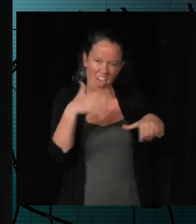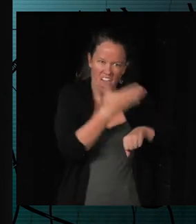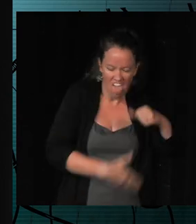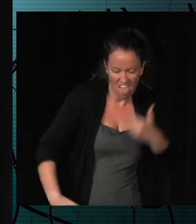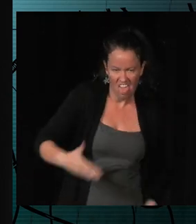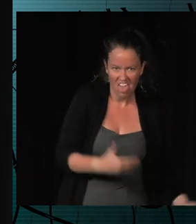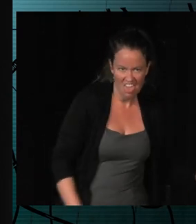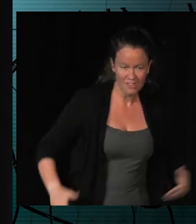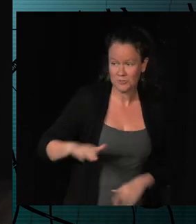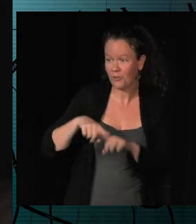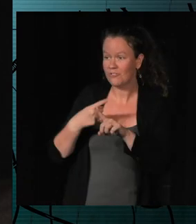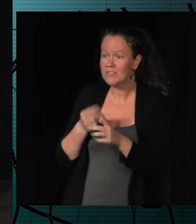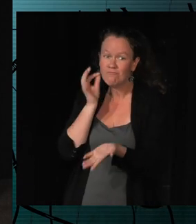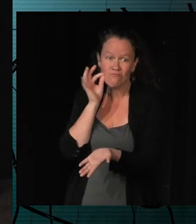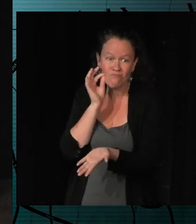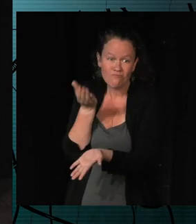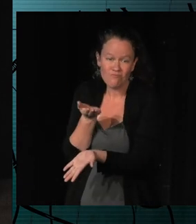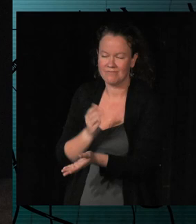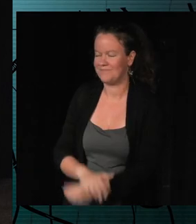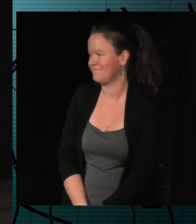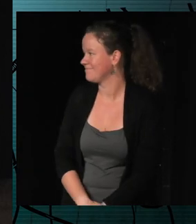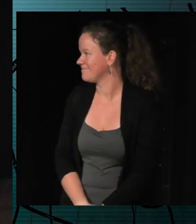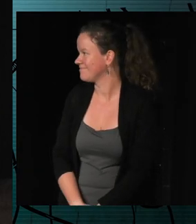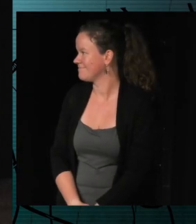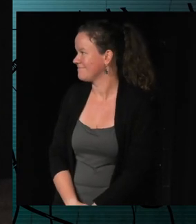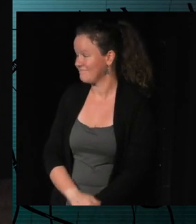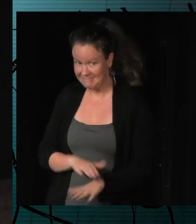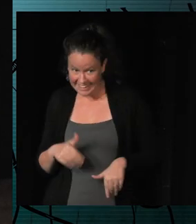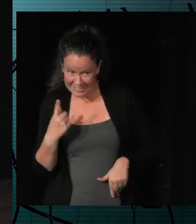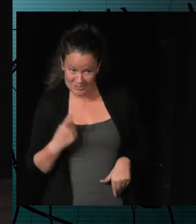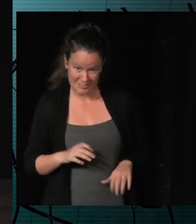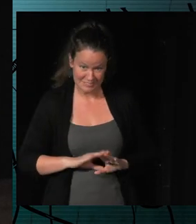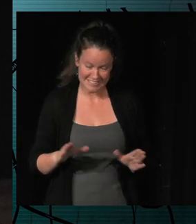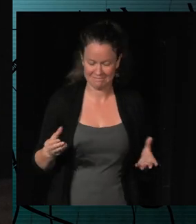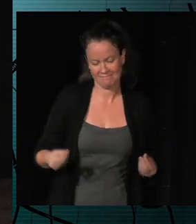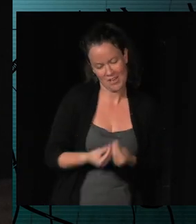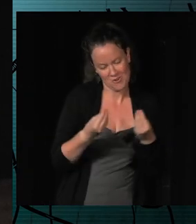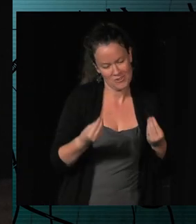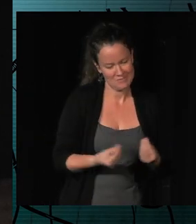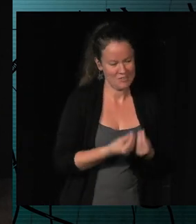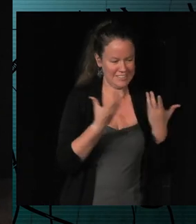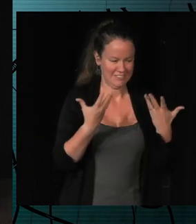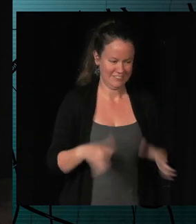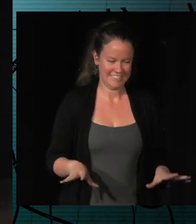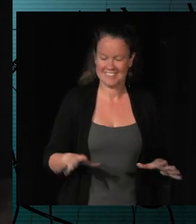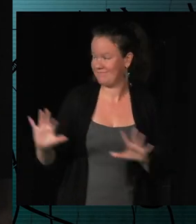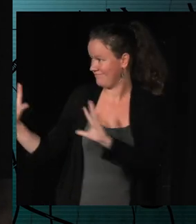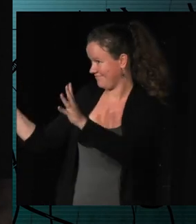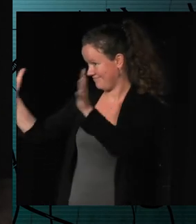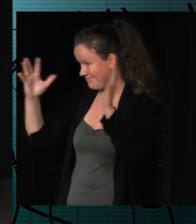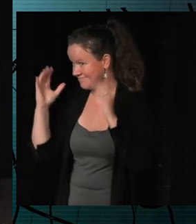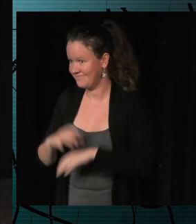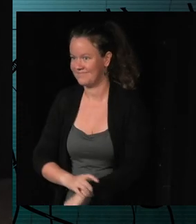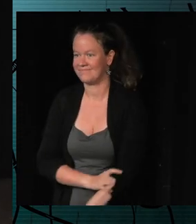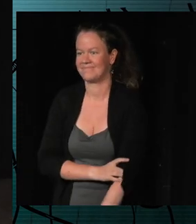c'est ça dernière question ou c'est fini on doit malheureusement mettre cette soirée je su désolé merci beaucoup merci merci